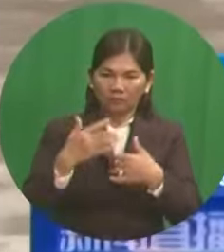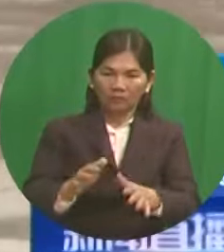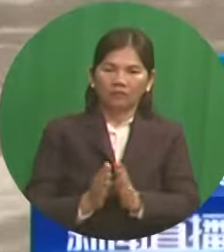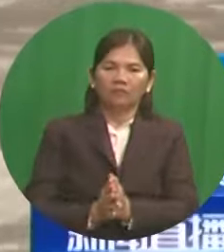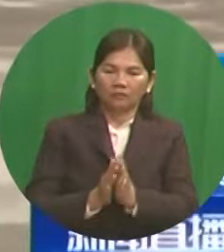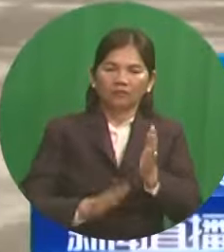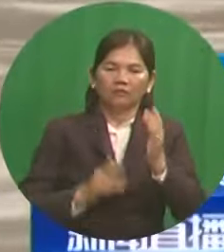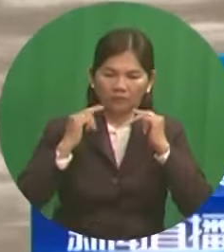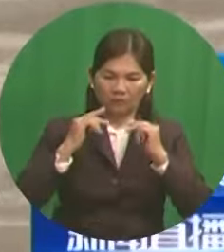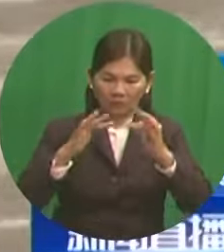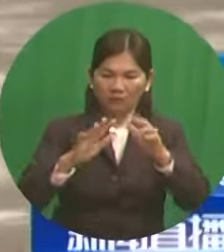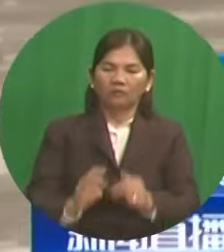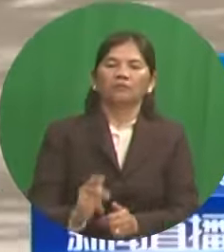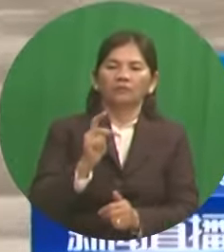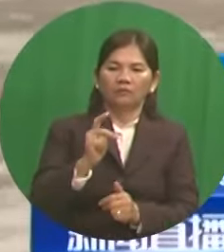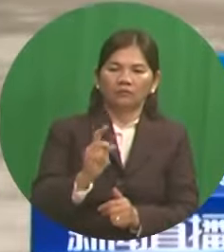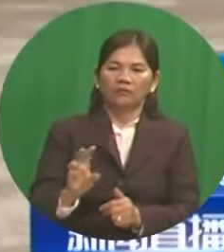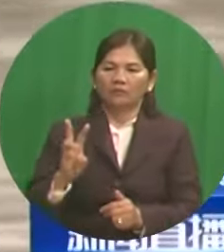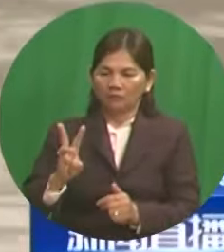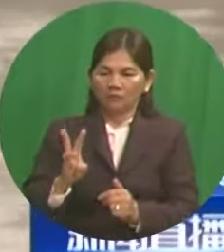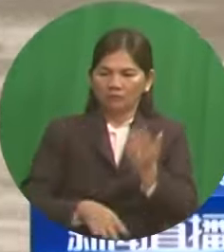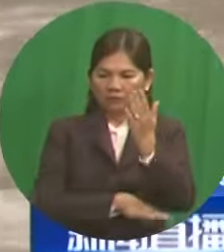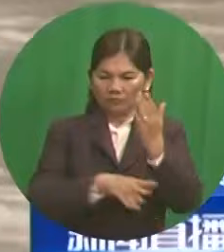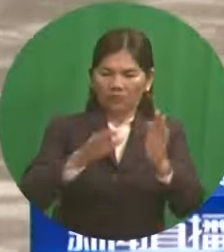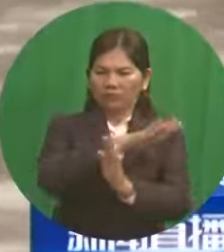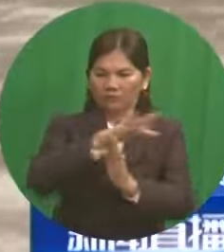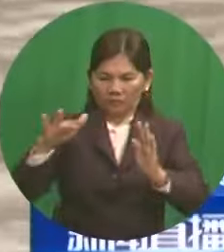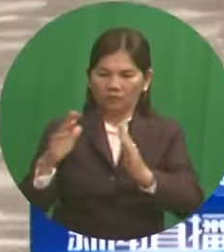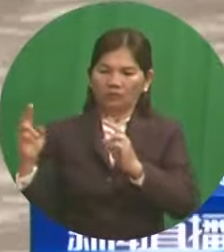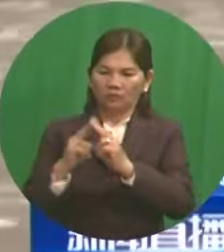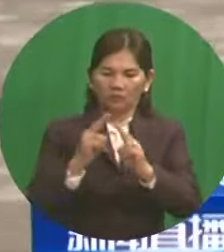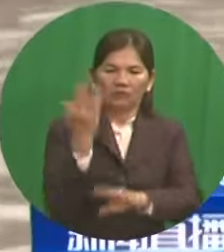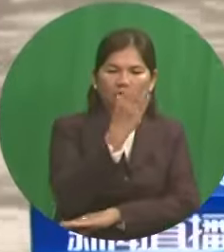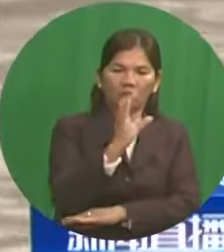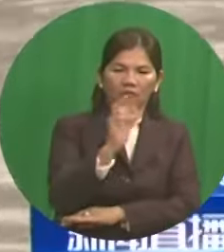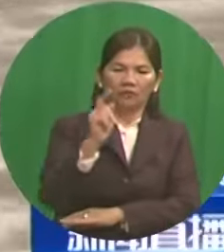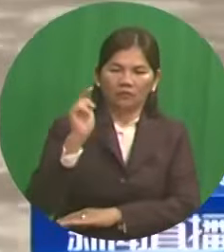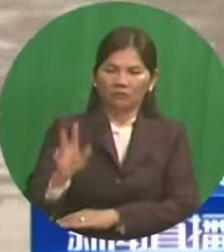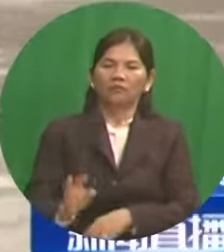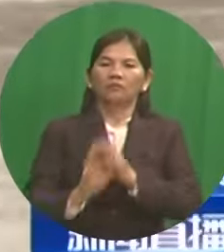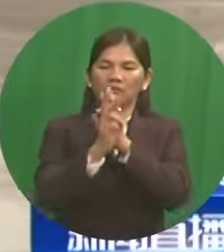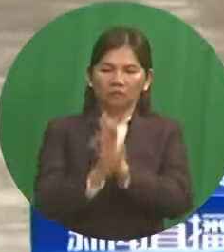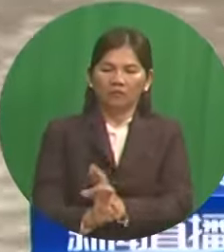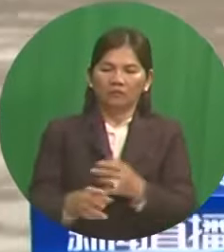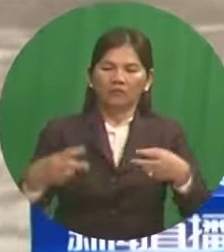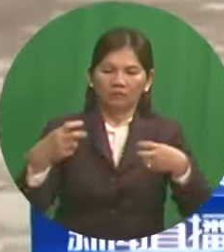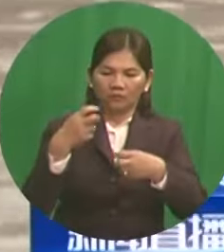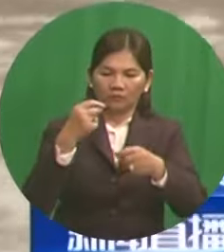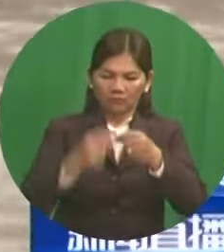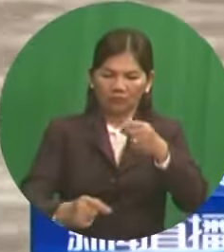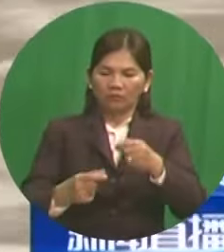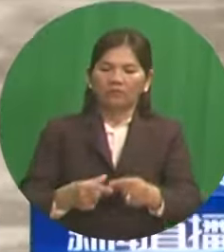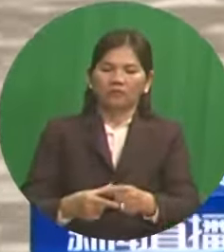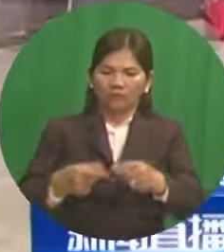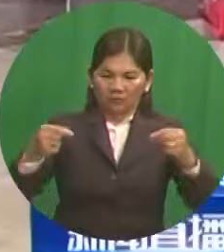ឲ្យទឹកទន្លេវូយ៉ាងហក់ឡើងទៅដល់ជន់លិចនៅក្នុងទីក្រុងទូរទស្សន៍ CCTV បានរាយការណ៍ថាអគ្គិសនីត្រូវបានកាត់ផ្ដា